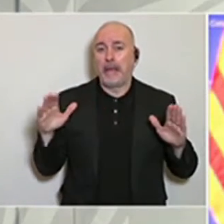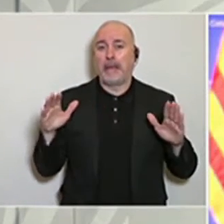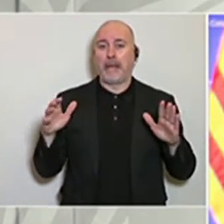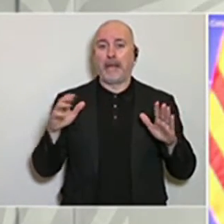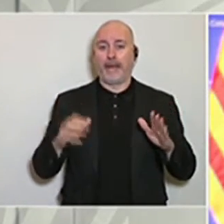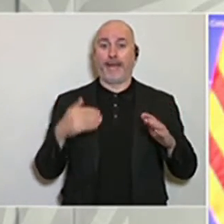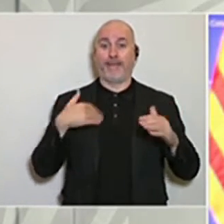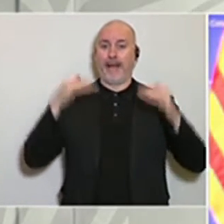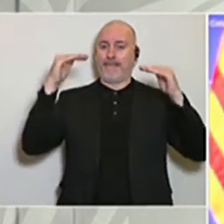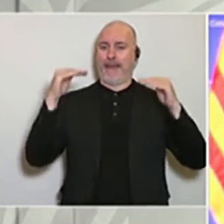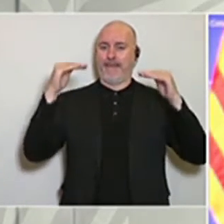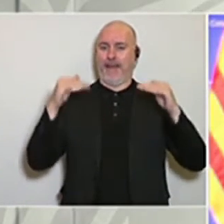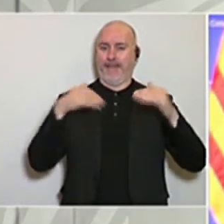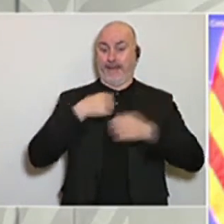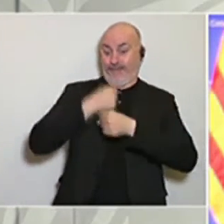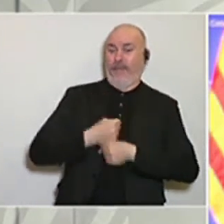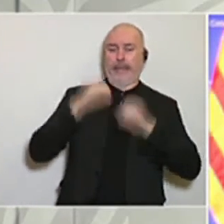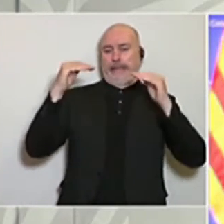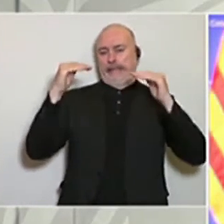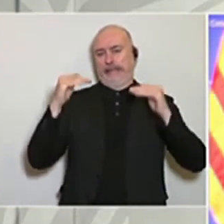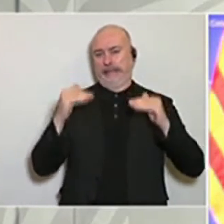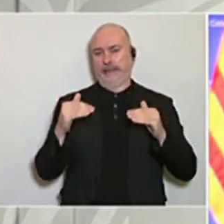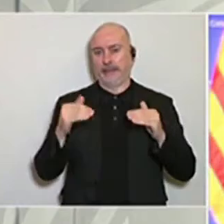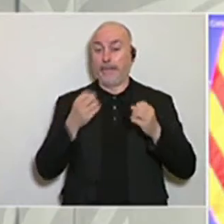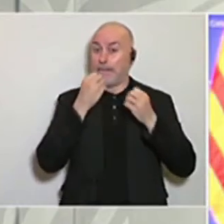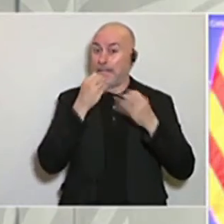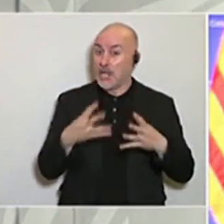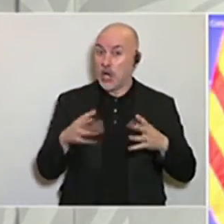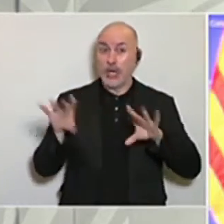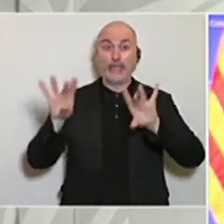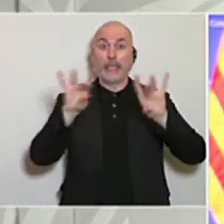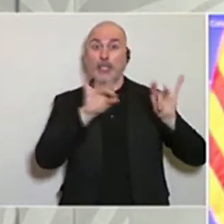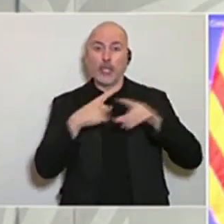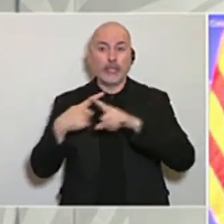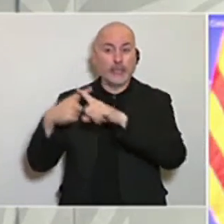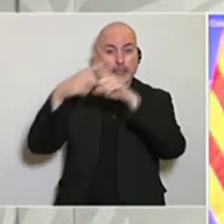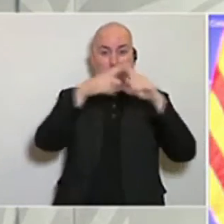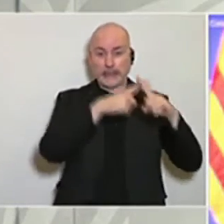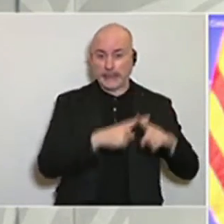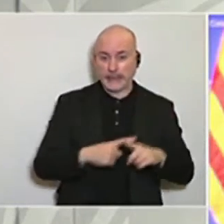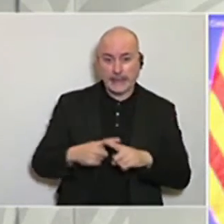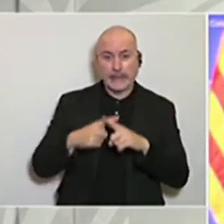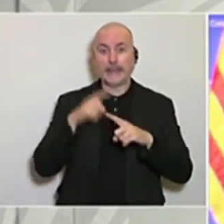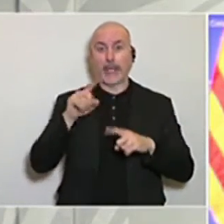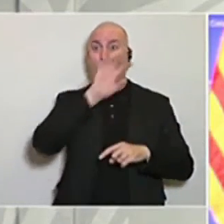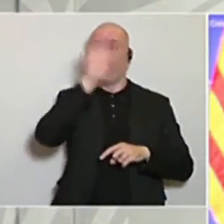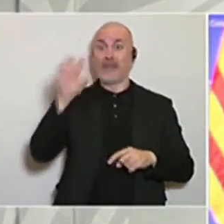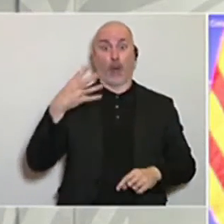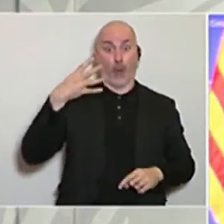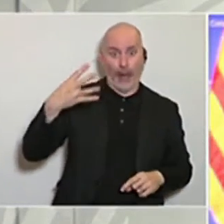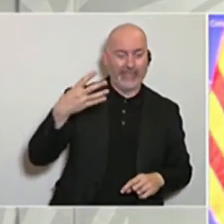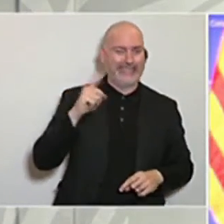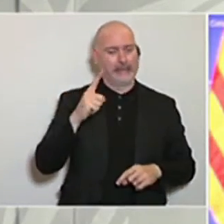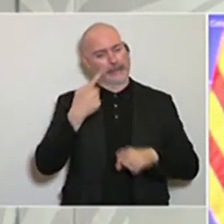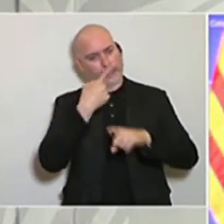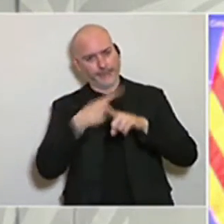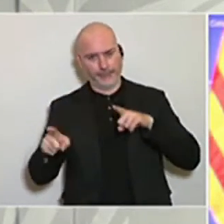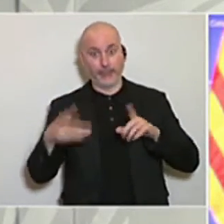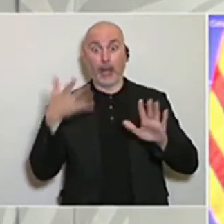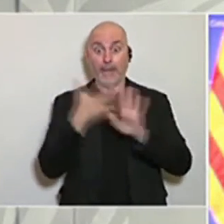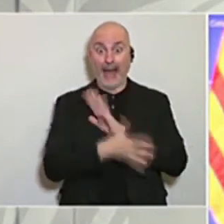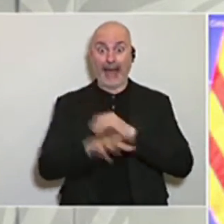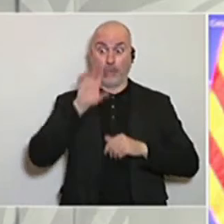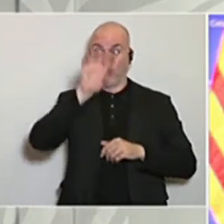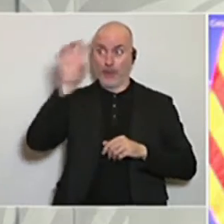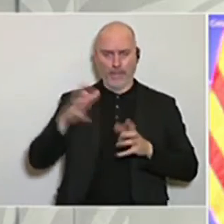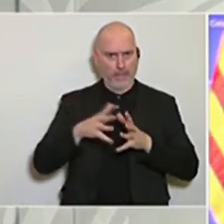de desescalada era molt millor territorialitzar molt més el territori que no pas les quatre províncies, perquè eren d'una magnitud molt